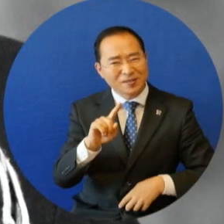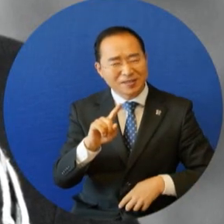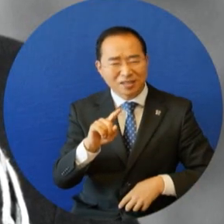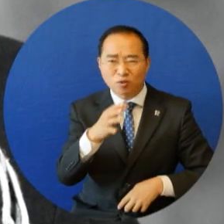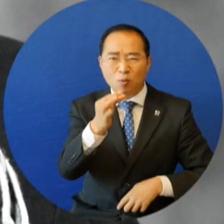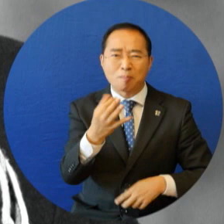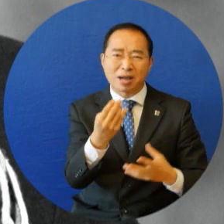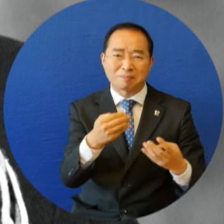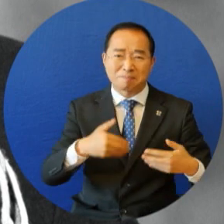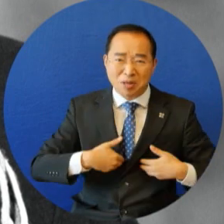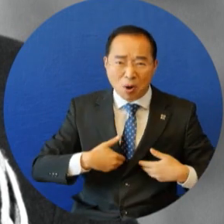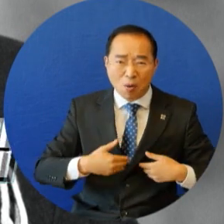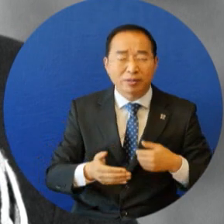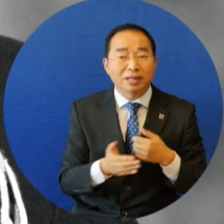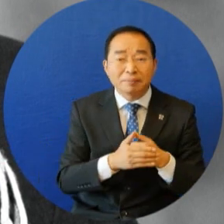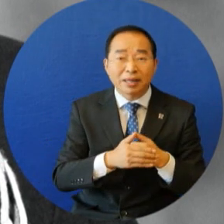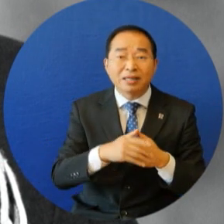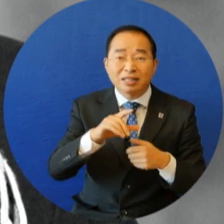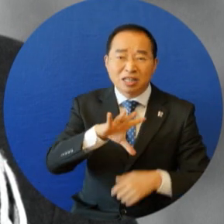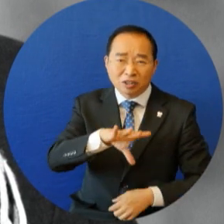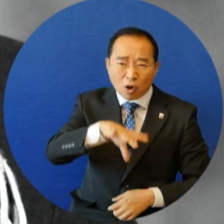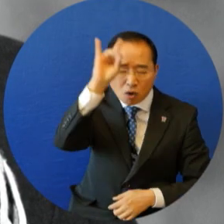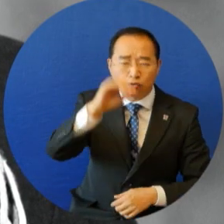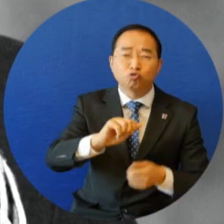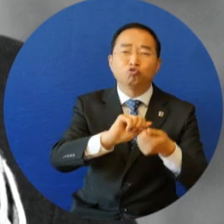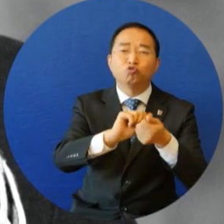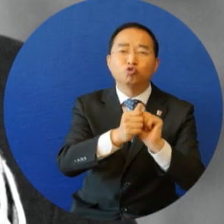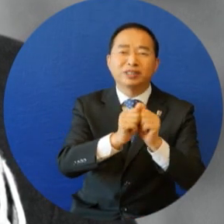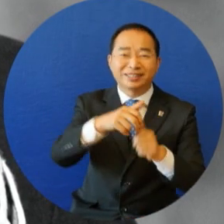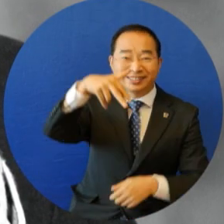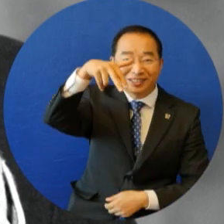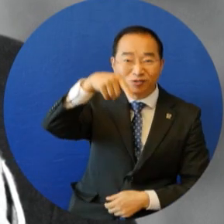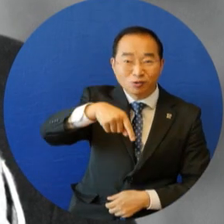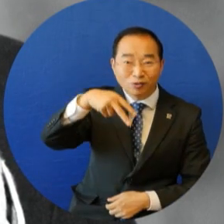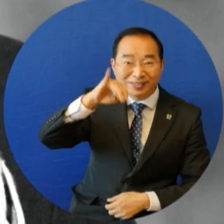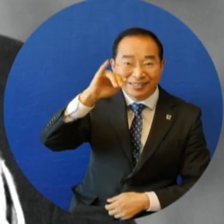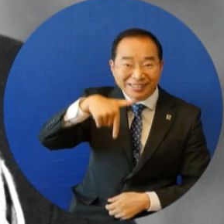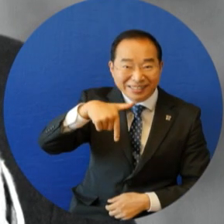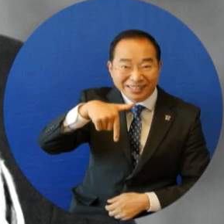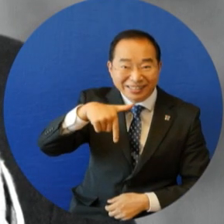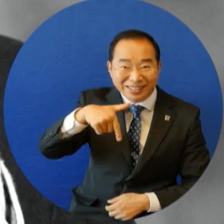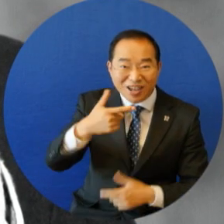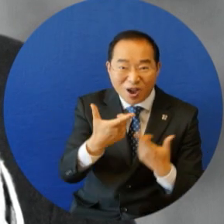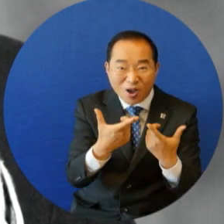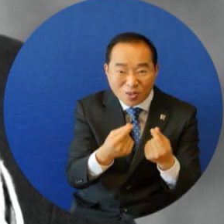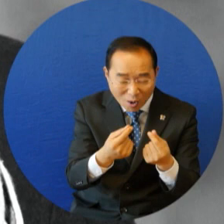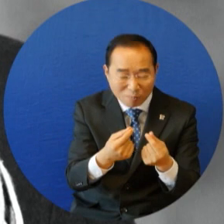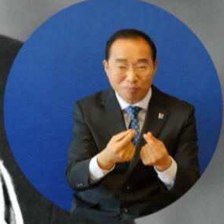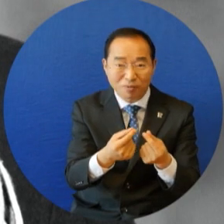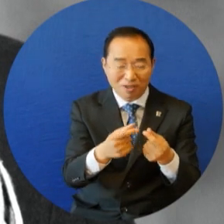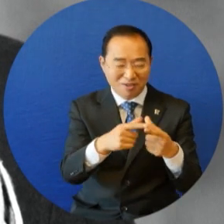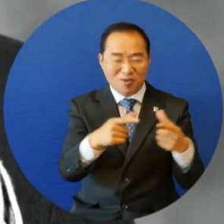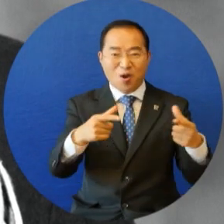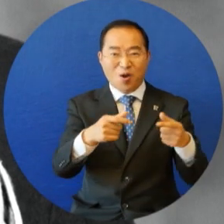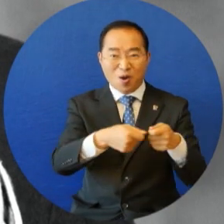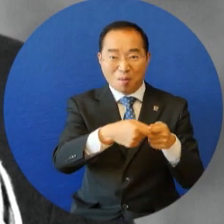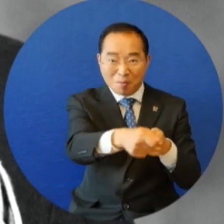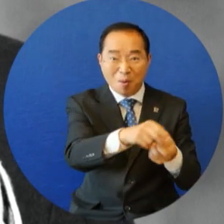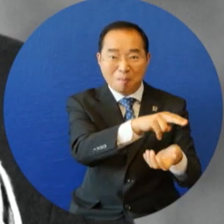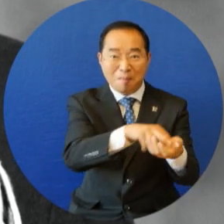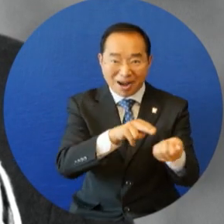의미에서 최초의 주식회사, 즉 여러 사람들한테 돈을 모아서